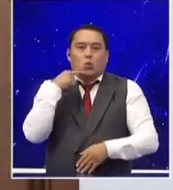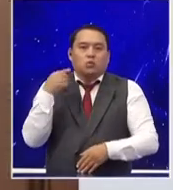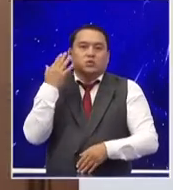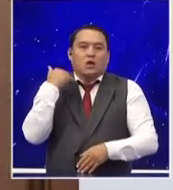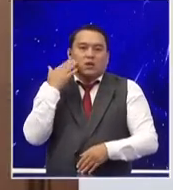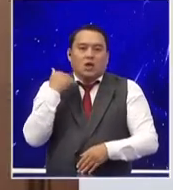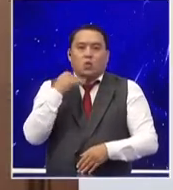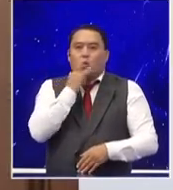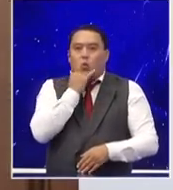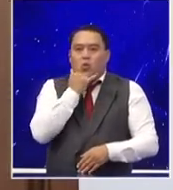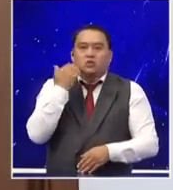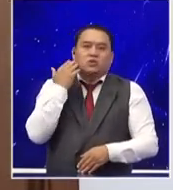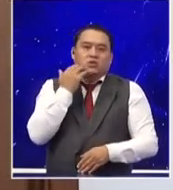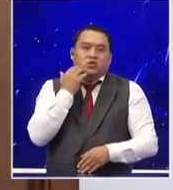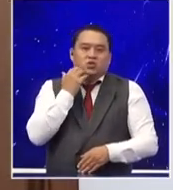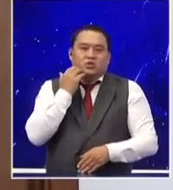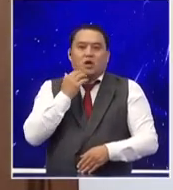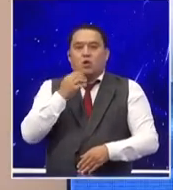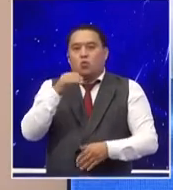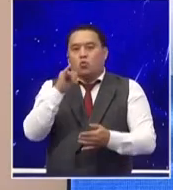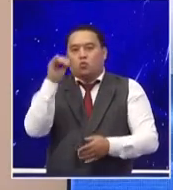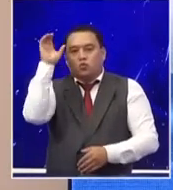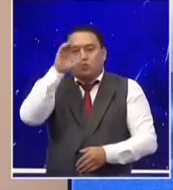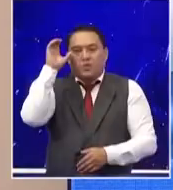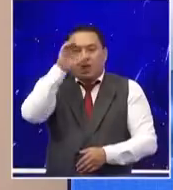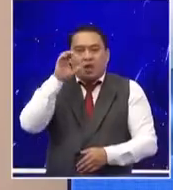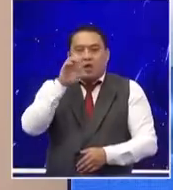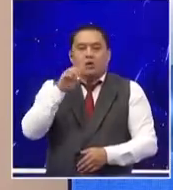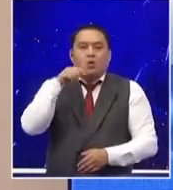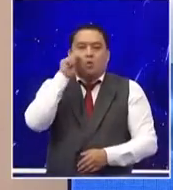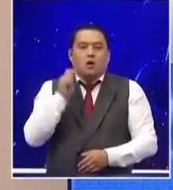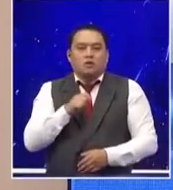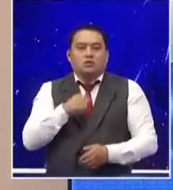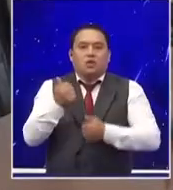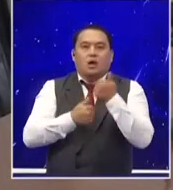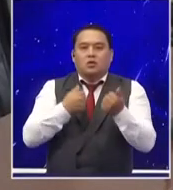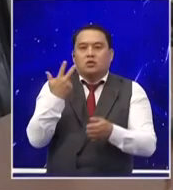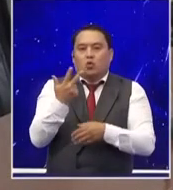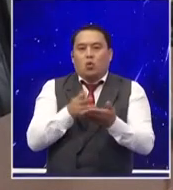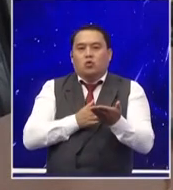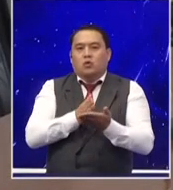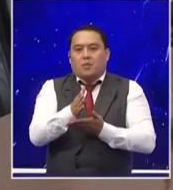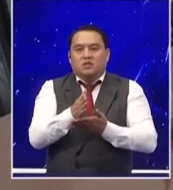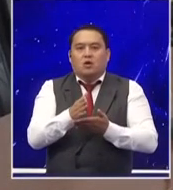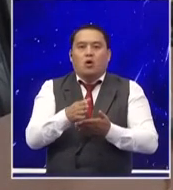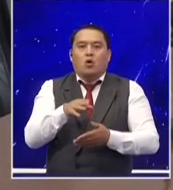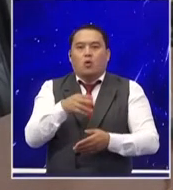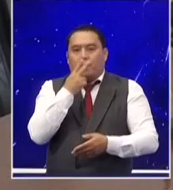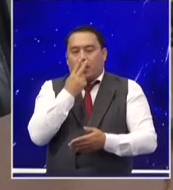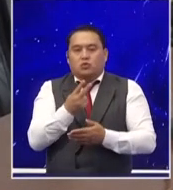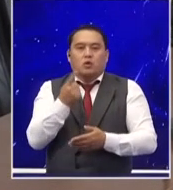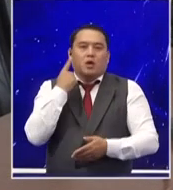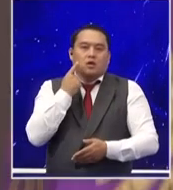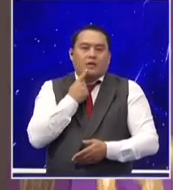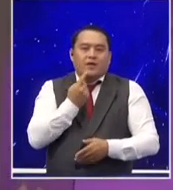татары уйгуры чеченцы узбеки курды и украинцы состязания проходила по трем номинациям номинации корки цель